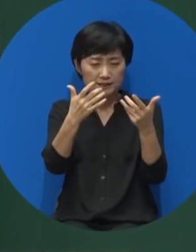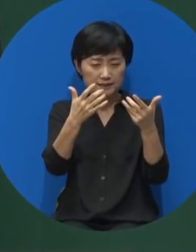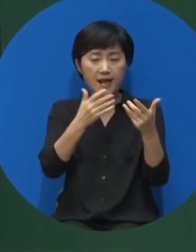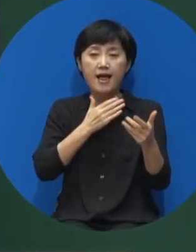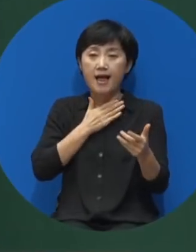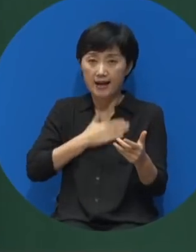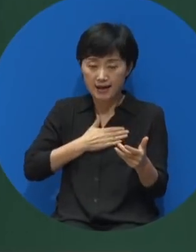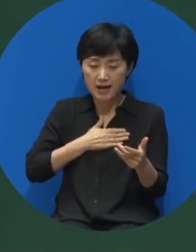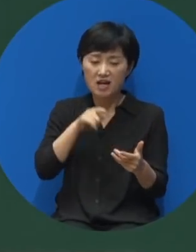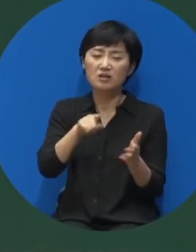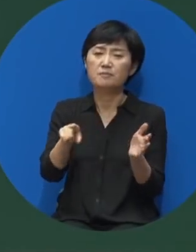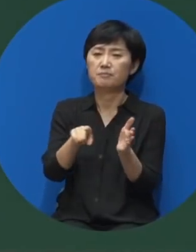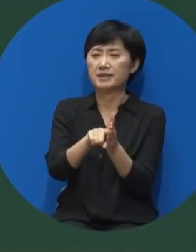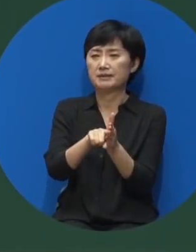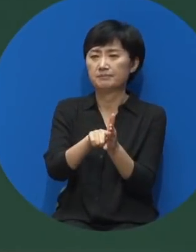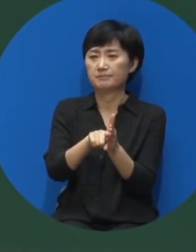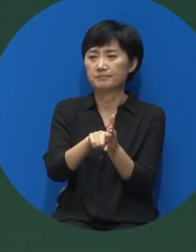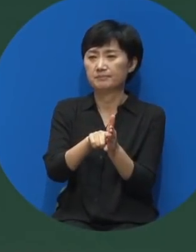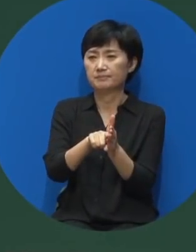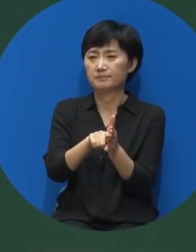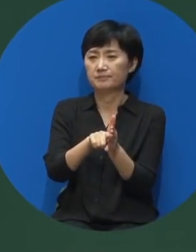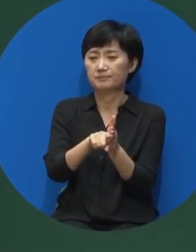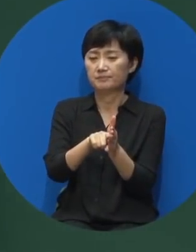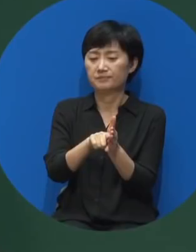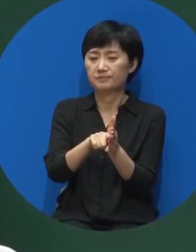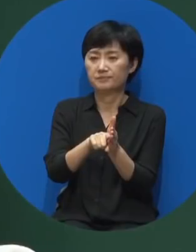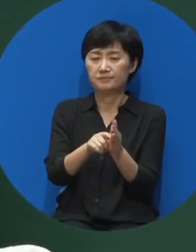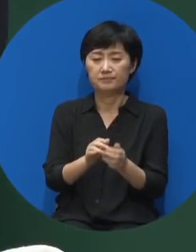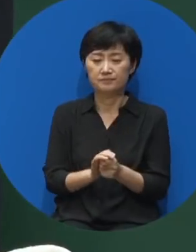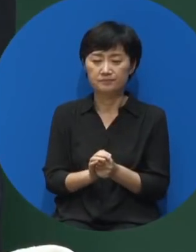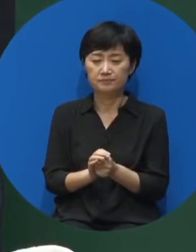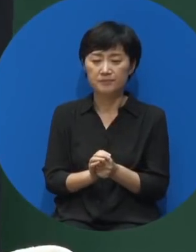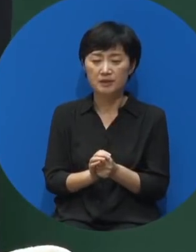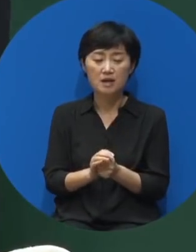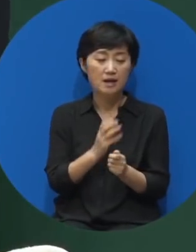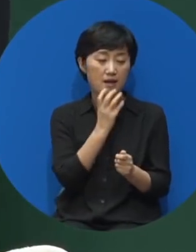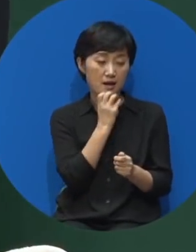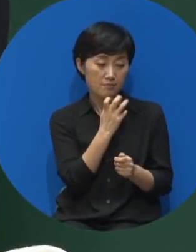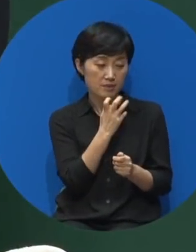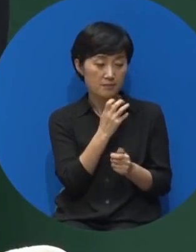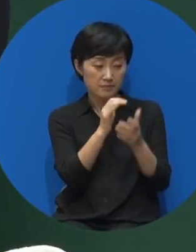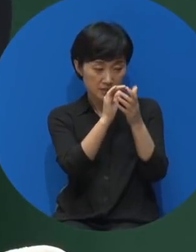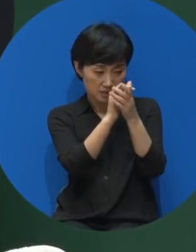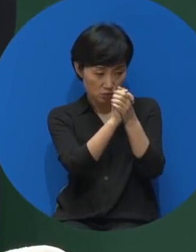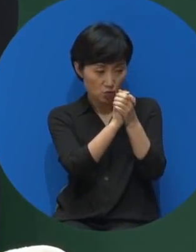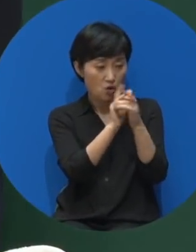正确享受这个，这叫做信心。 자, 이 언약이 여러분 이렇게 내려왔잖아요.